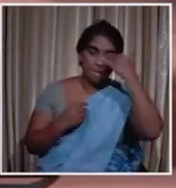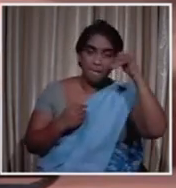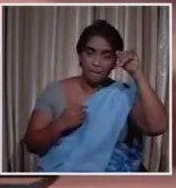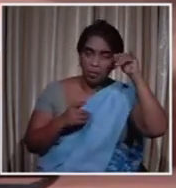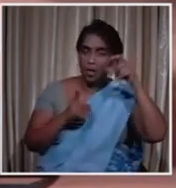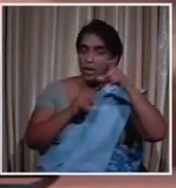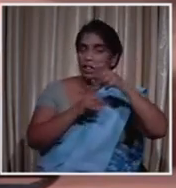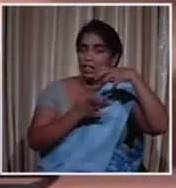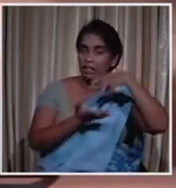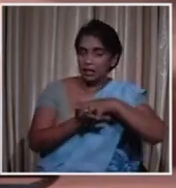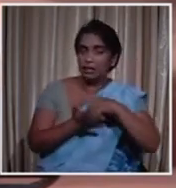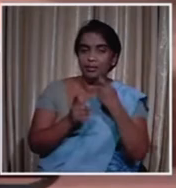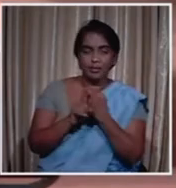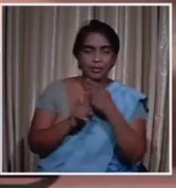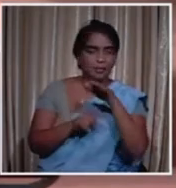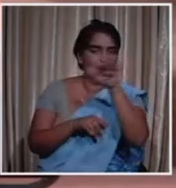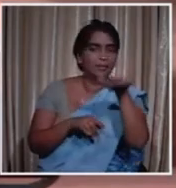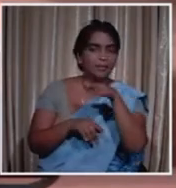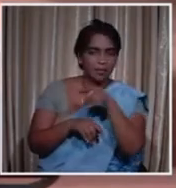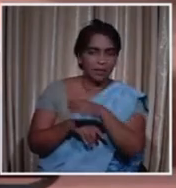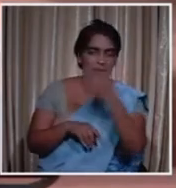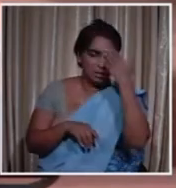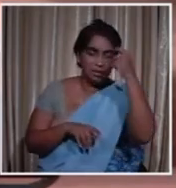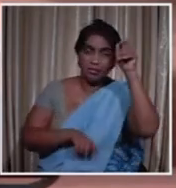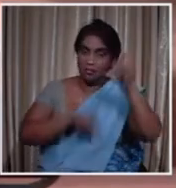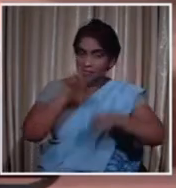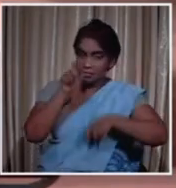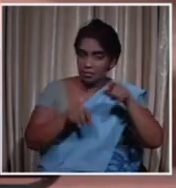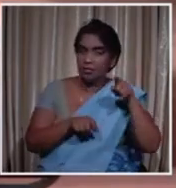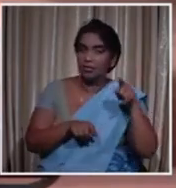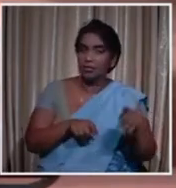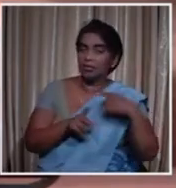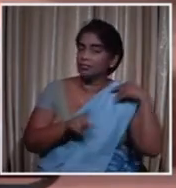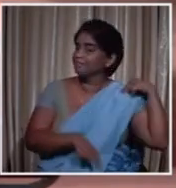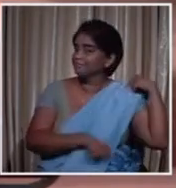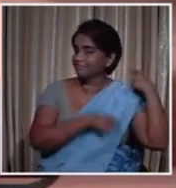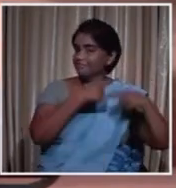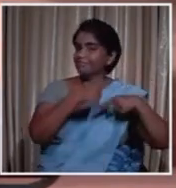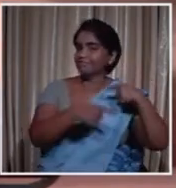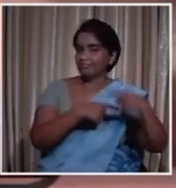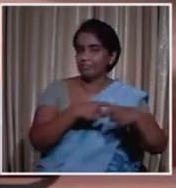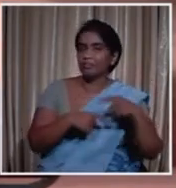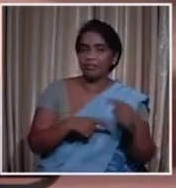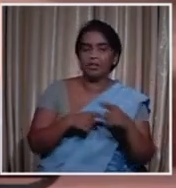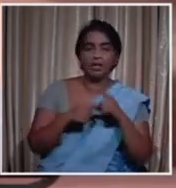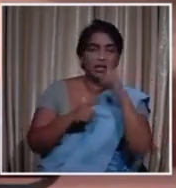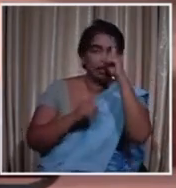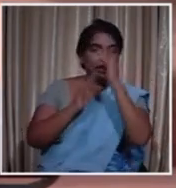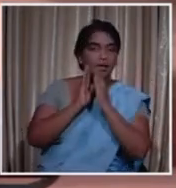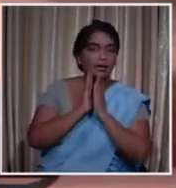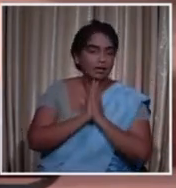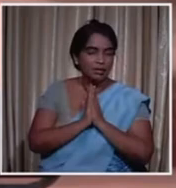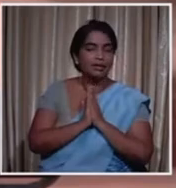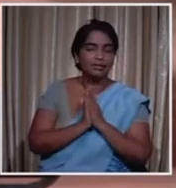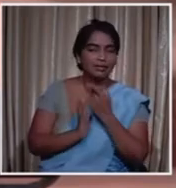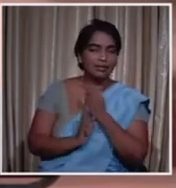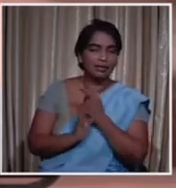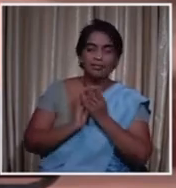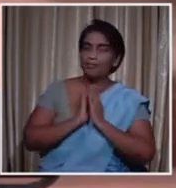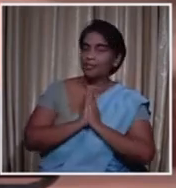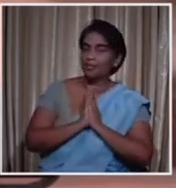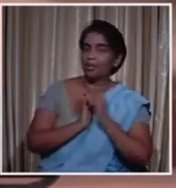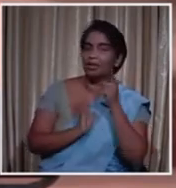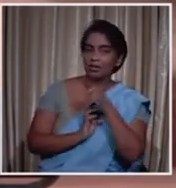மலை என்கிற தமிழ் மக்களுடைய பரம்பரையான ஆதிசிவனை வழிபட்டு அவர்கள் வாழ்ந்த ஒரு சைவ